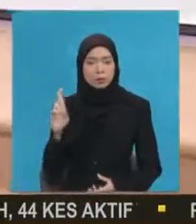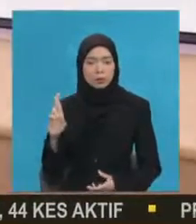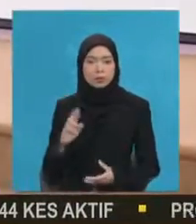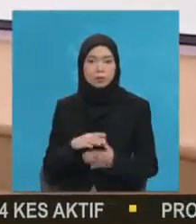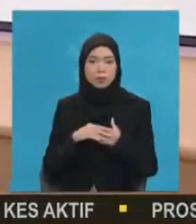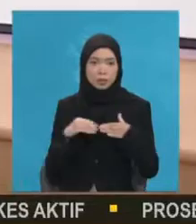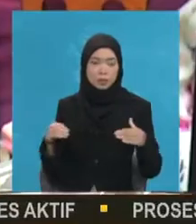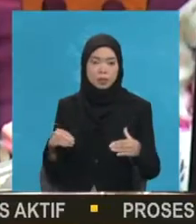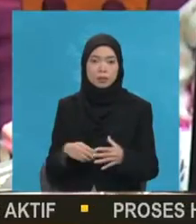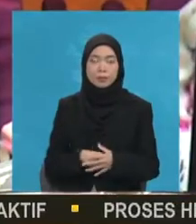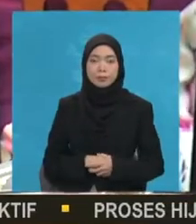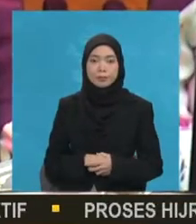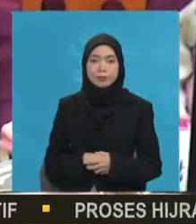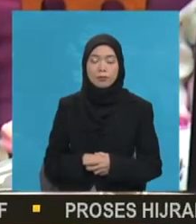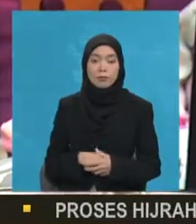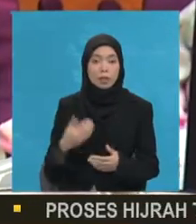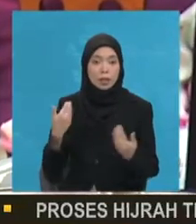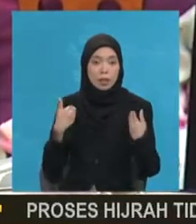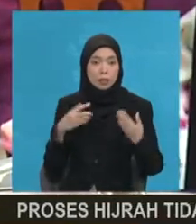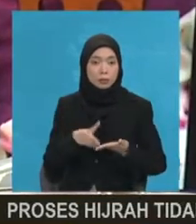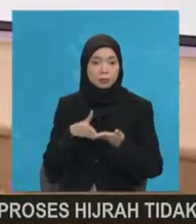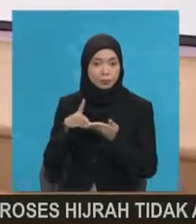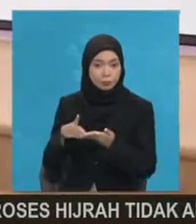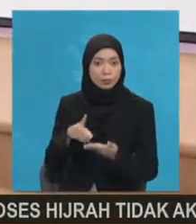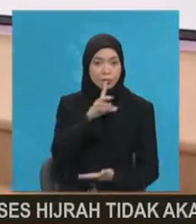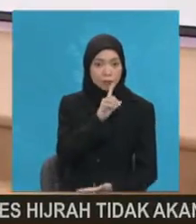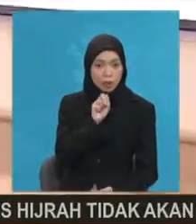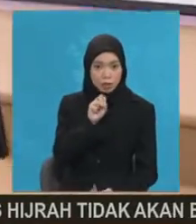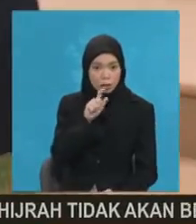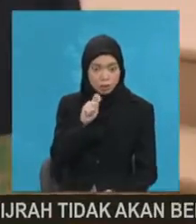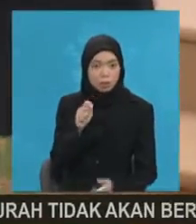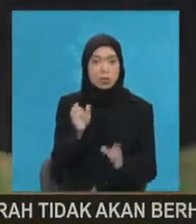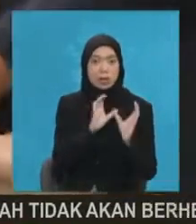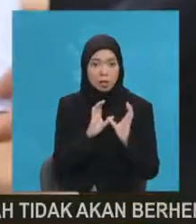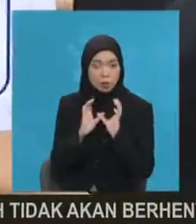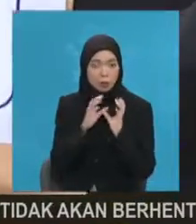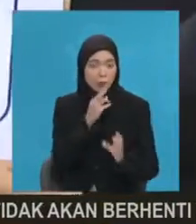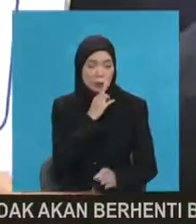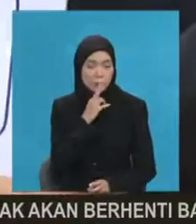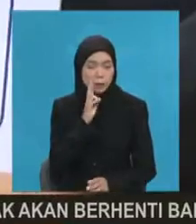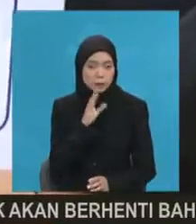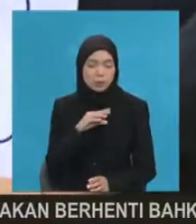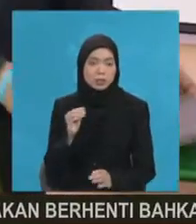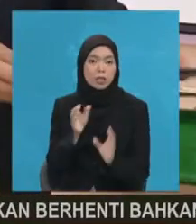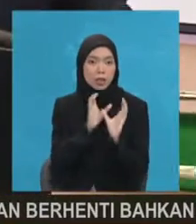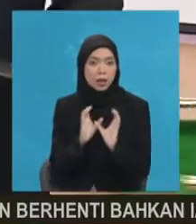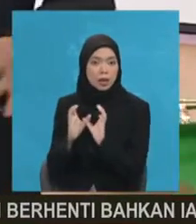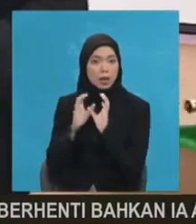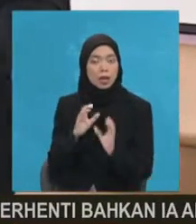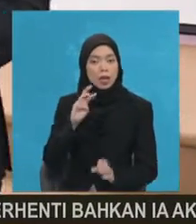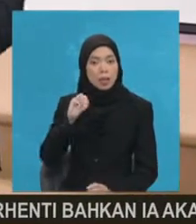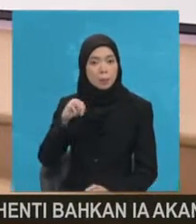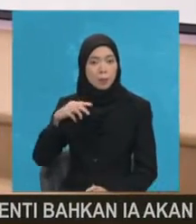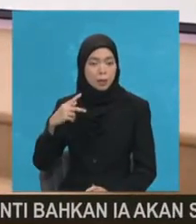menerima sumbangan dari pada di SD syari'at makanceria secara borhat dan syari'at MK fashion Apparel and suvenir